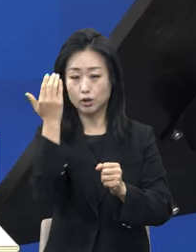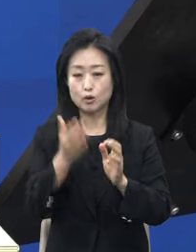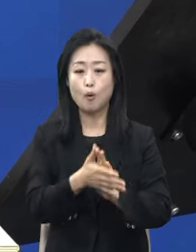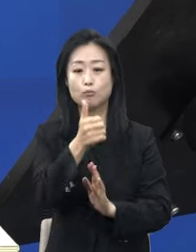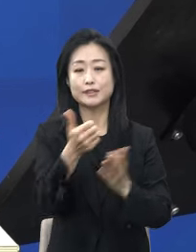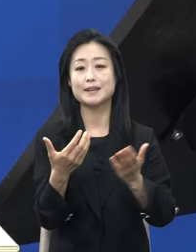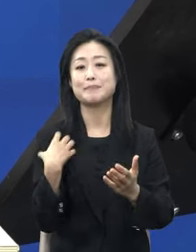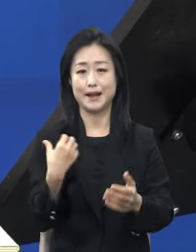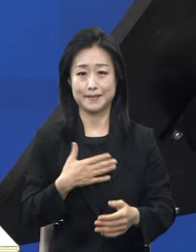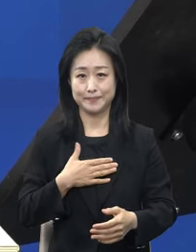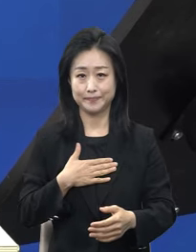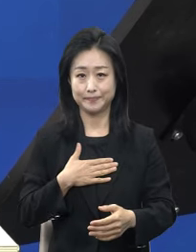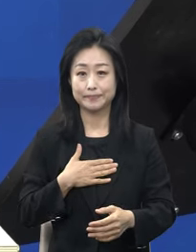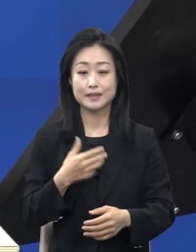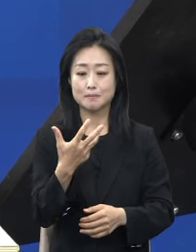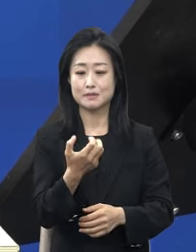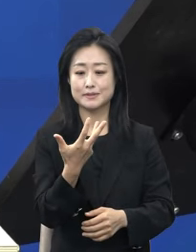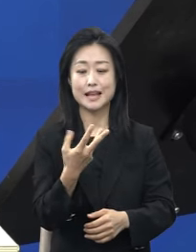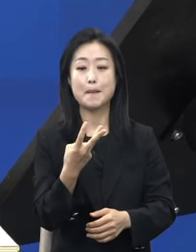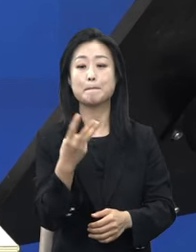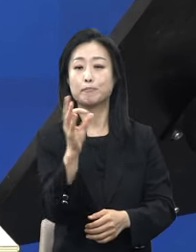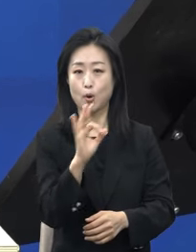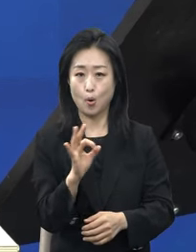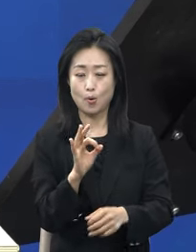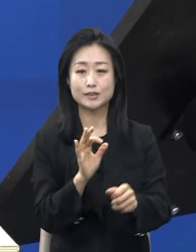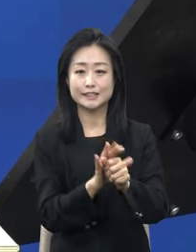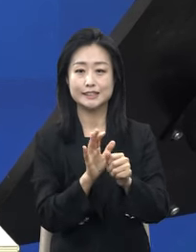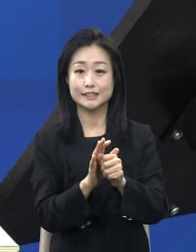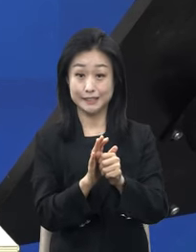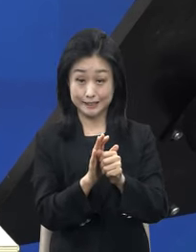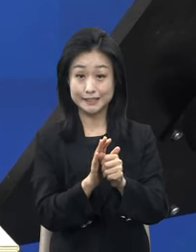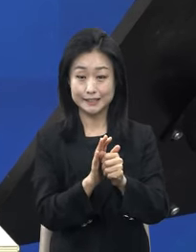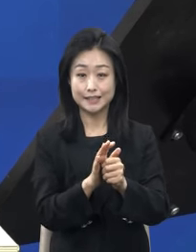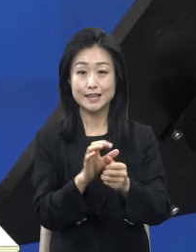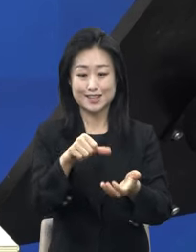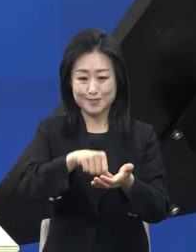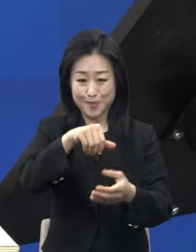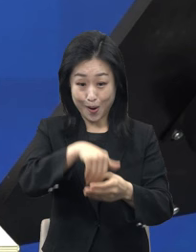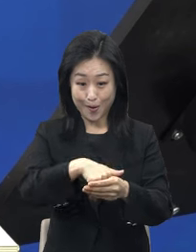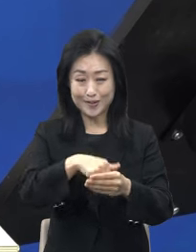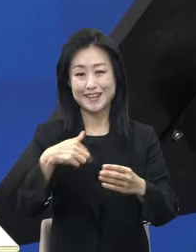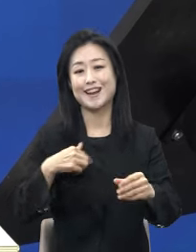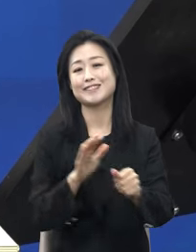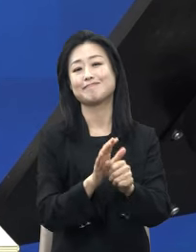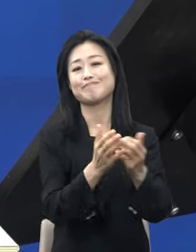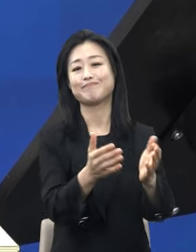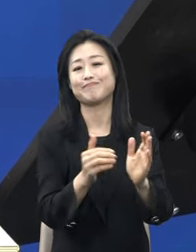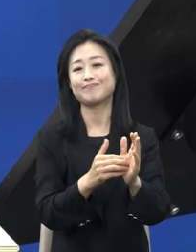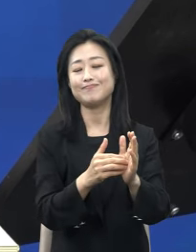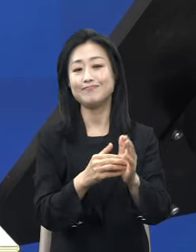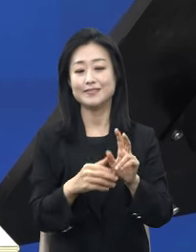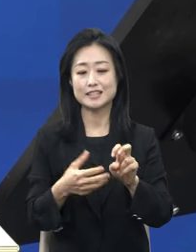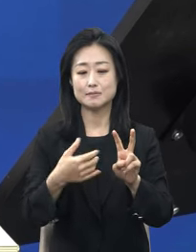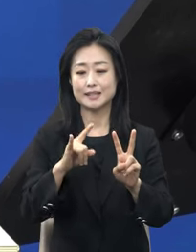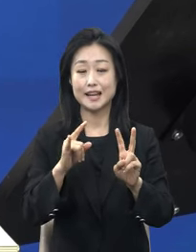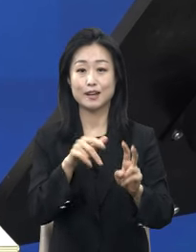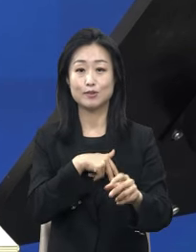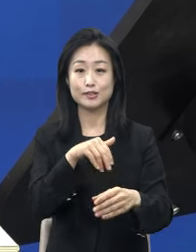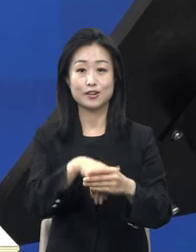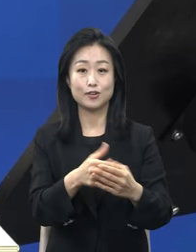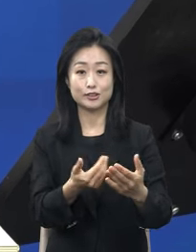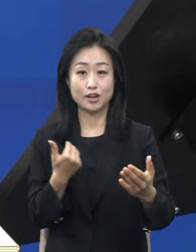청년본부장을 역임하여 83%에 가까운 득표율을 이끌어내는데 조금이라도 이바지했습니다. 22대 총선 전